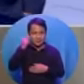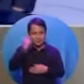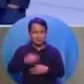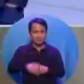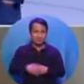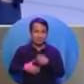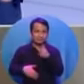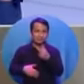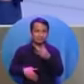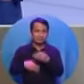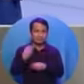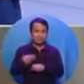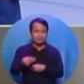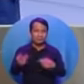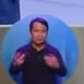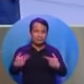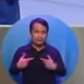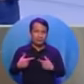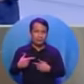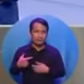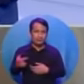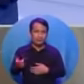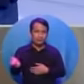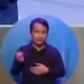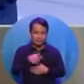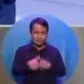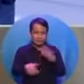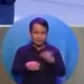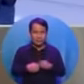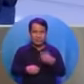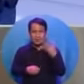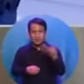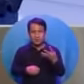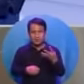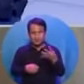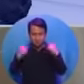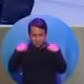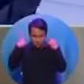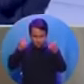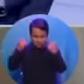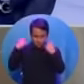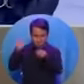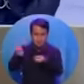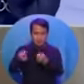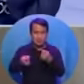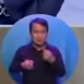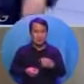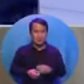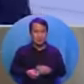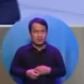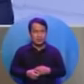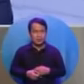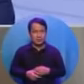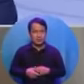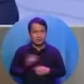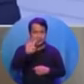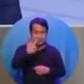Hindi pa tapos! Hindi pa tapos! Opo! Bibigyan kayo ng apat na hoodie ng Soup and Chill!